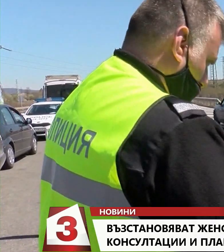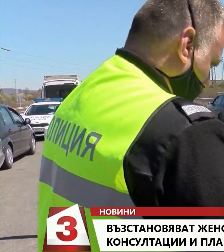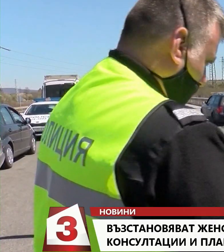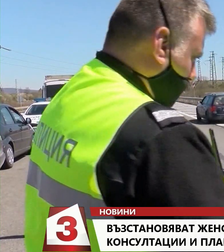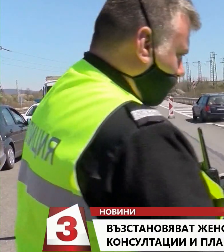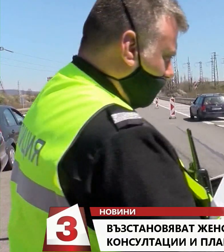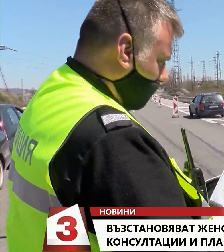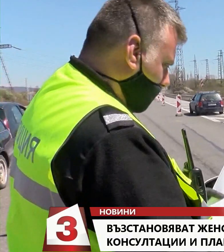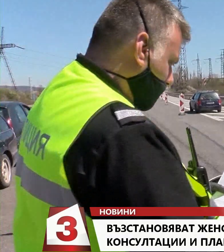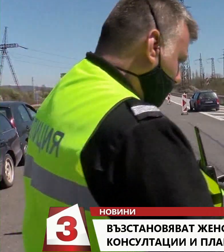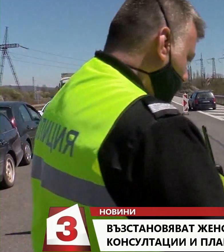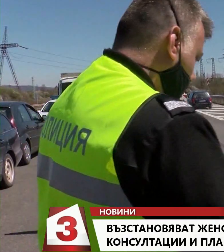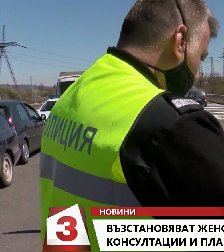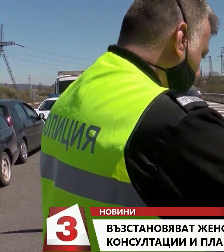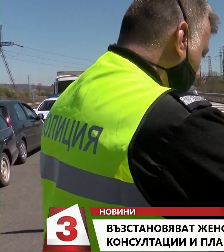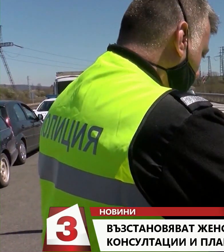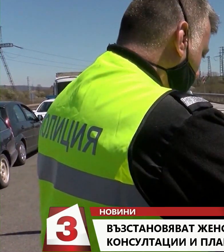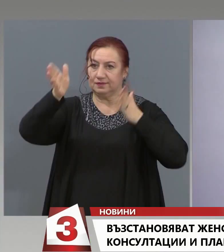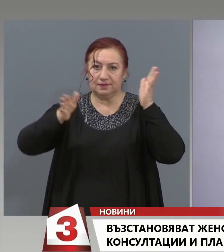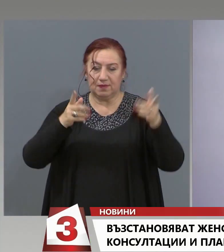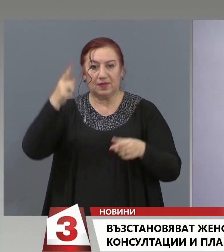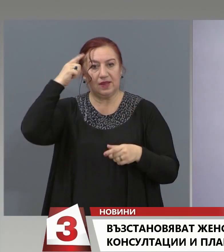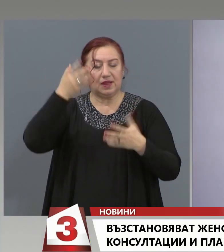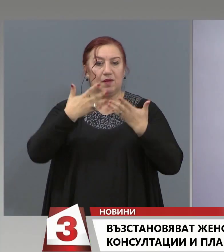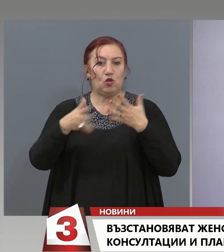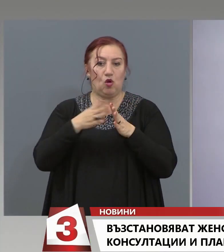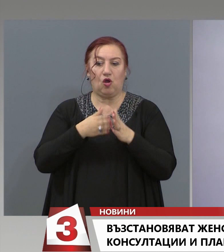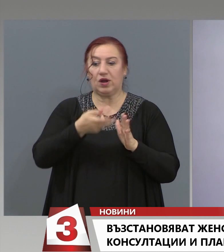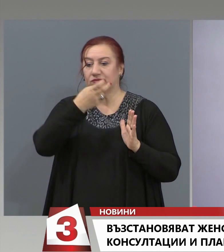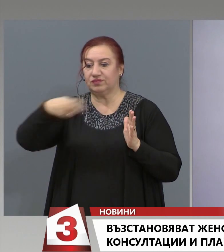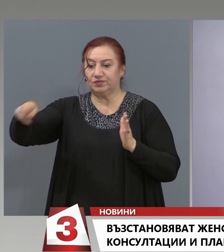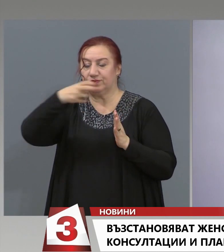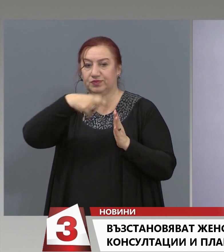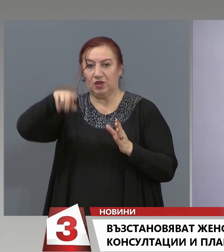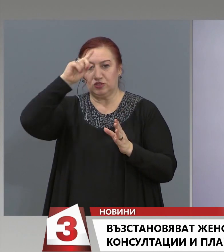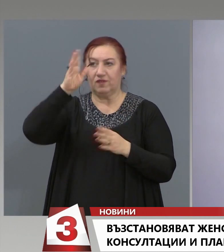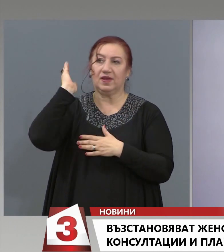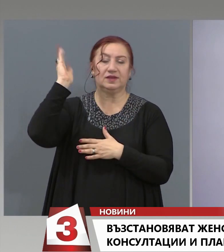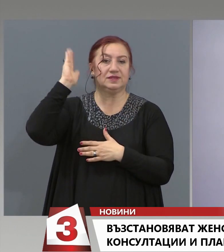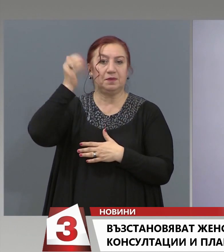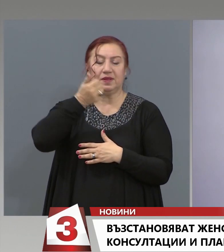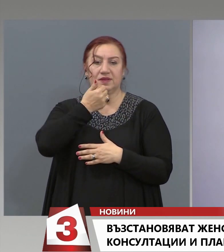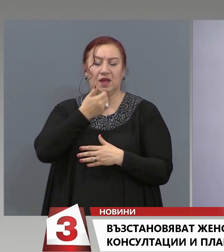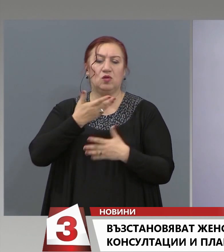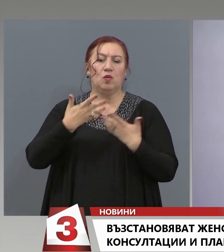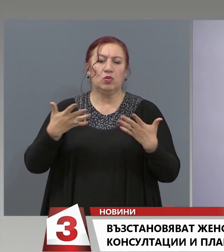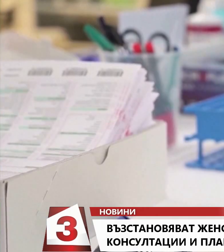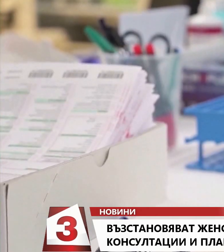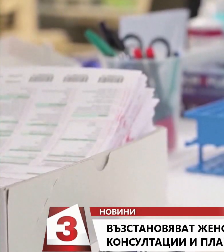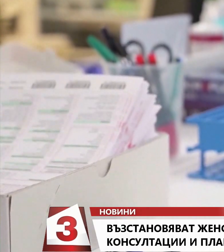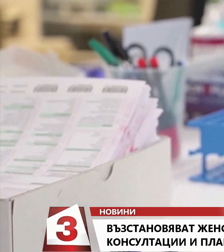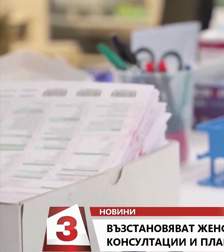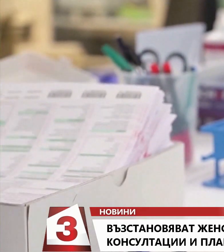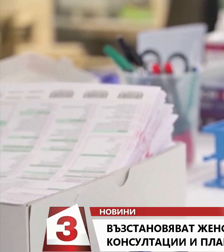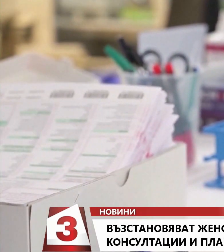естествено поради това, че много хора напуснаха столицата много хора не спазват физическо дистанциране